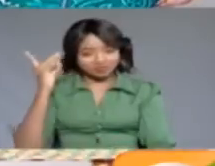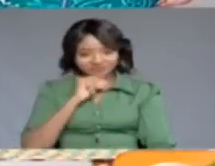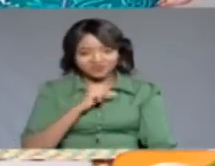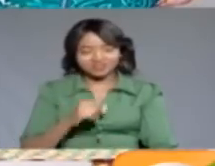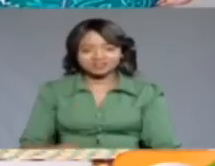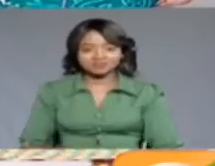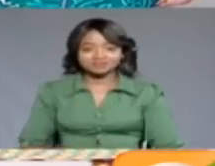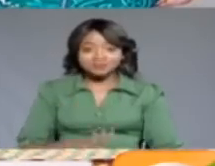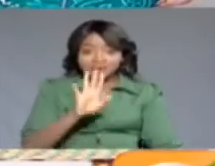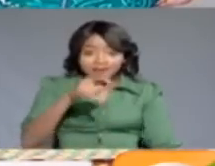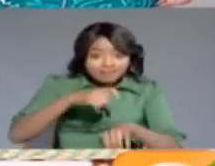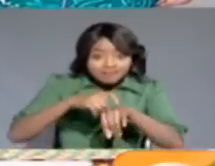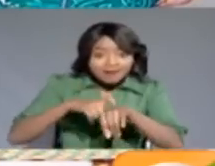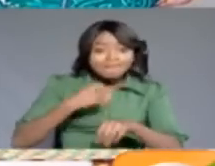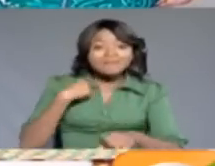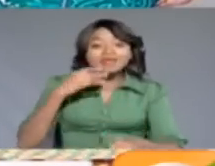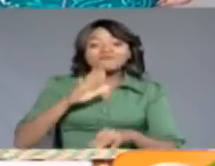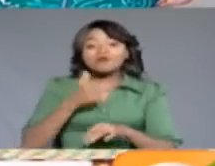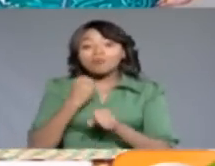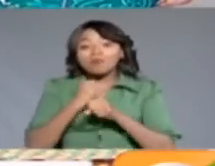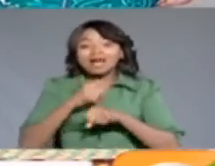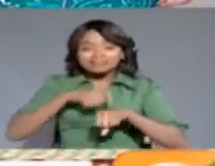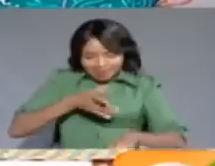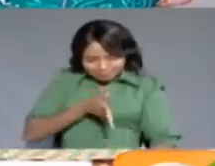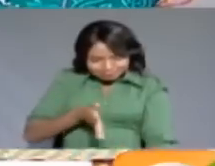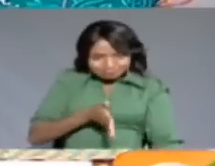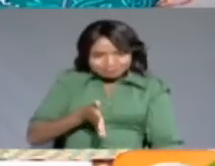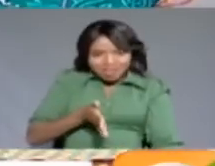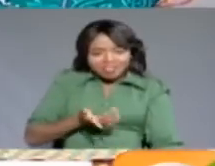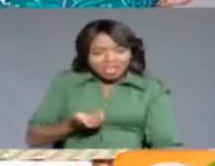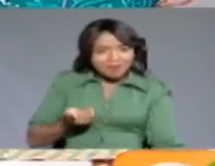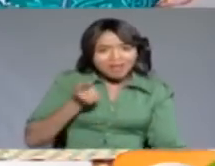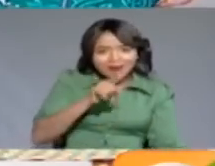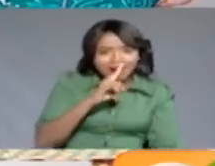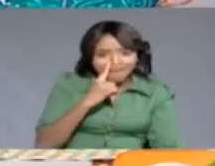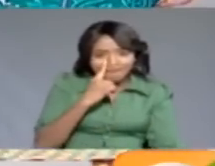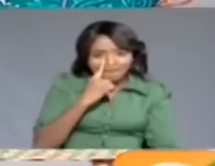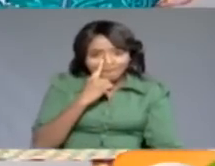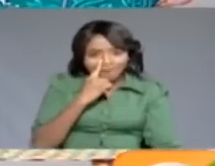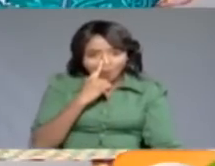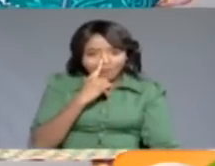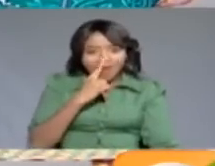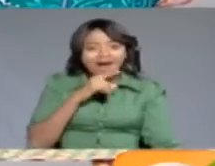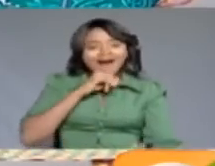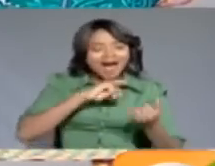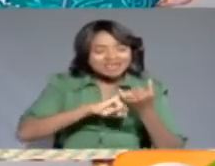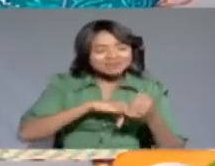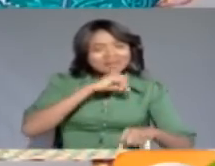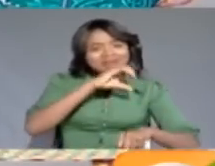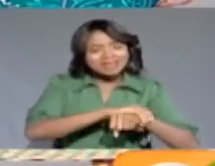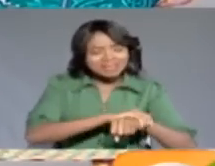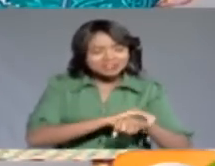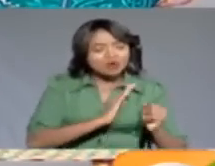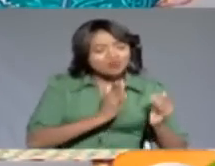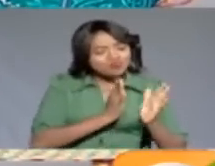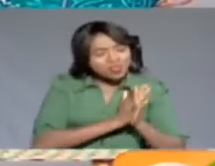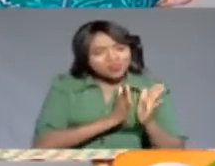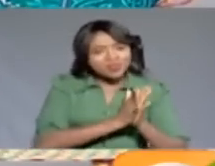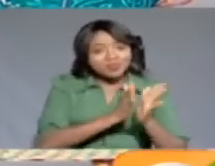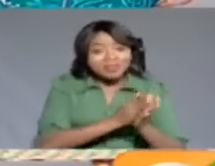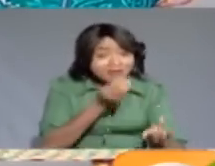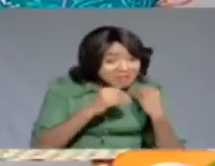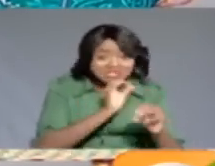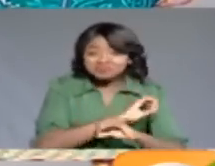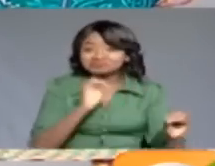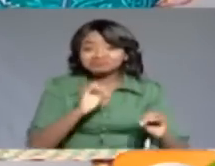Mimi nilikuwa saa 6 za usiku kazini, nikifika nyumbani ni 8:30 pamoja. Lakini mwanga ananingojea hakula paka nimpe chakula.